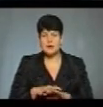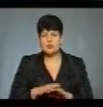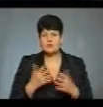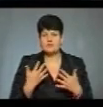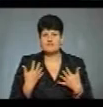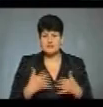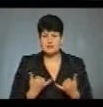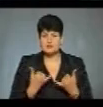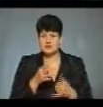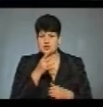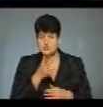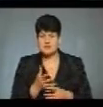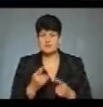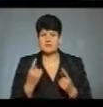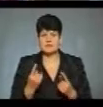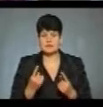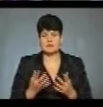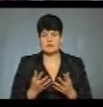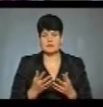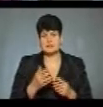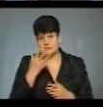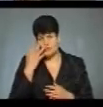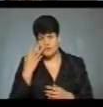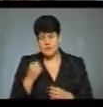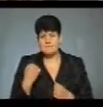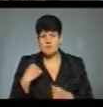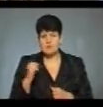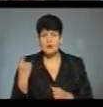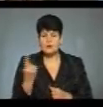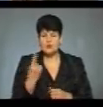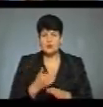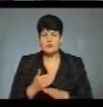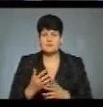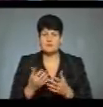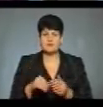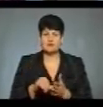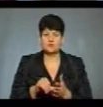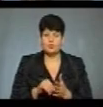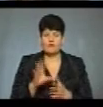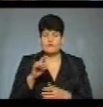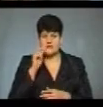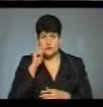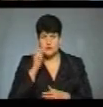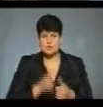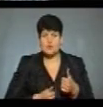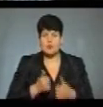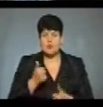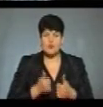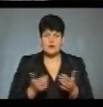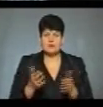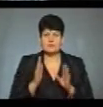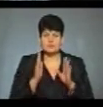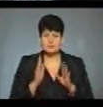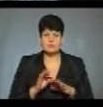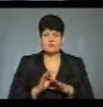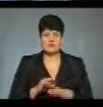на даний час у великій кількості навіть забувається. Переможці обласного етапу візьмуть участь у всеукраїнському конкурсі, який